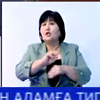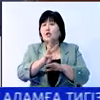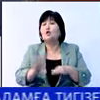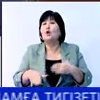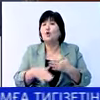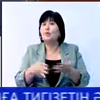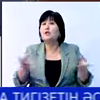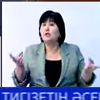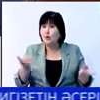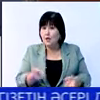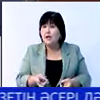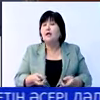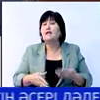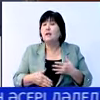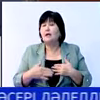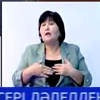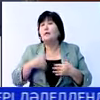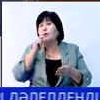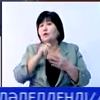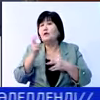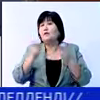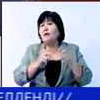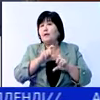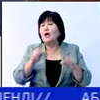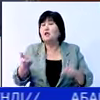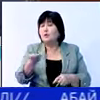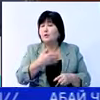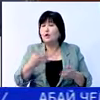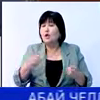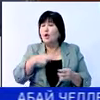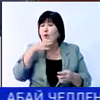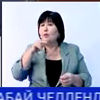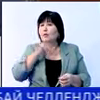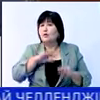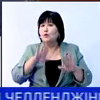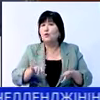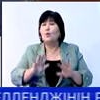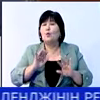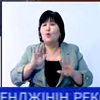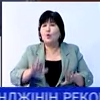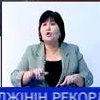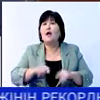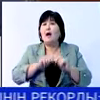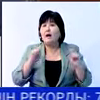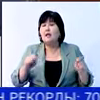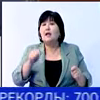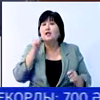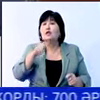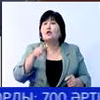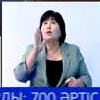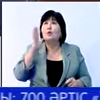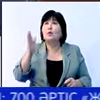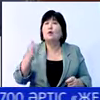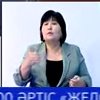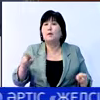көмектесуге дайынбыз. Құс фабрикасы біз үшін өте керек, өйткені қанша жұмыс орны ашылады. Сосын ертең ол